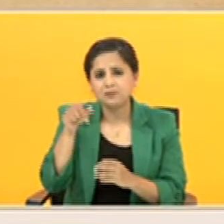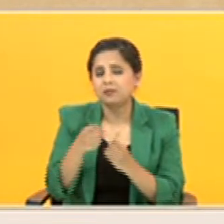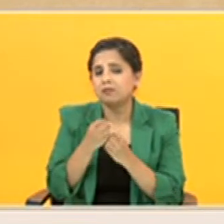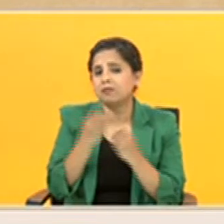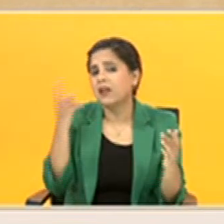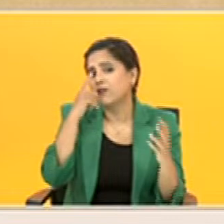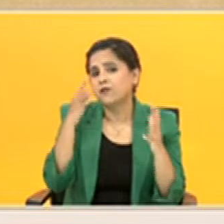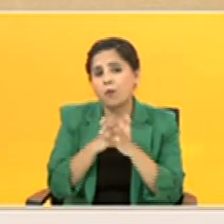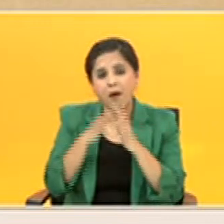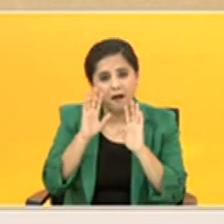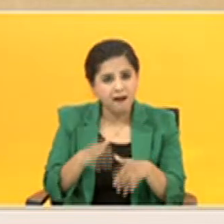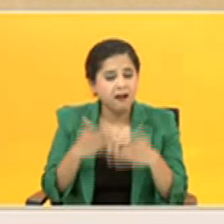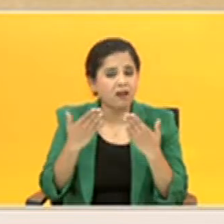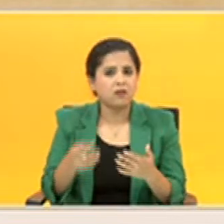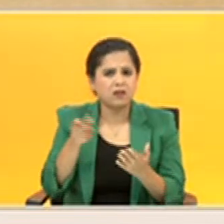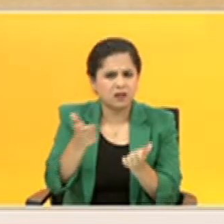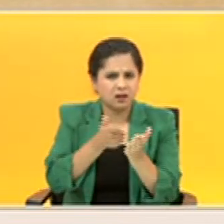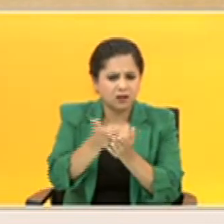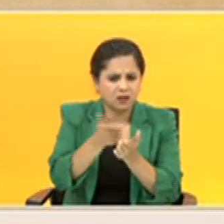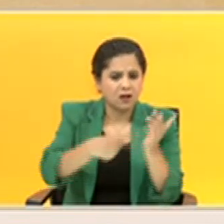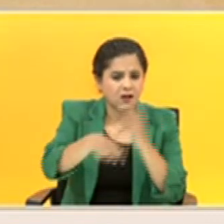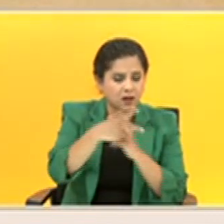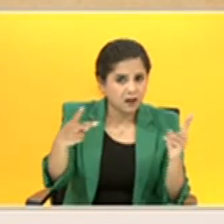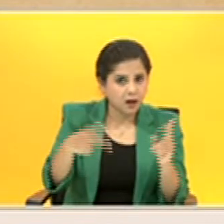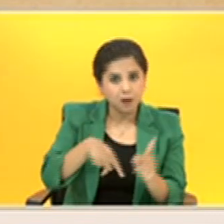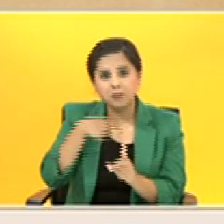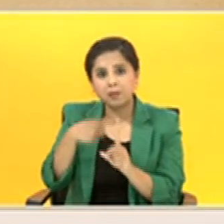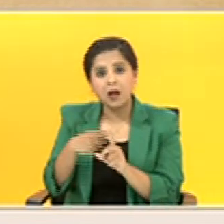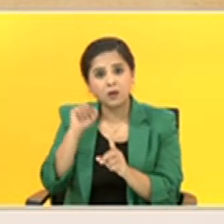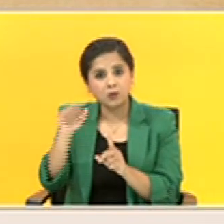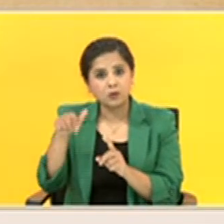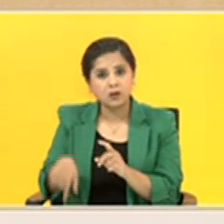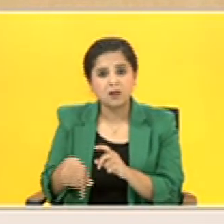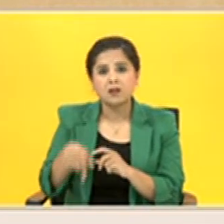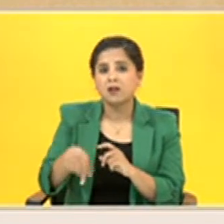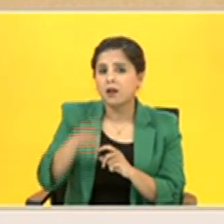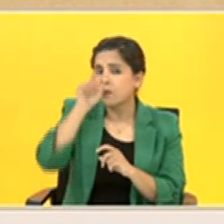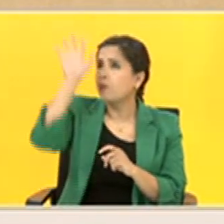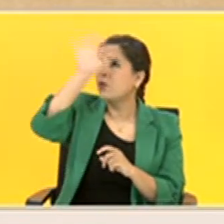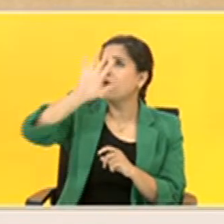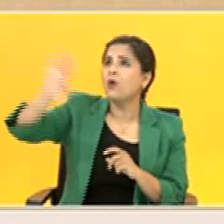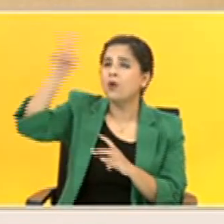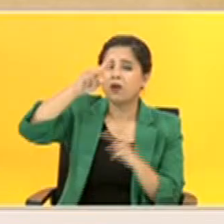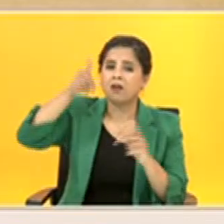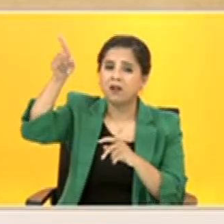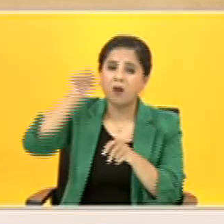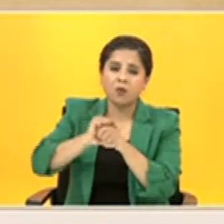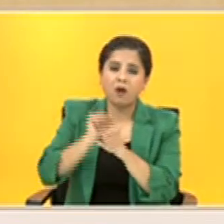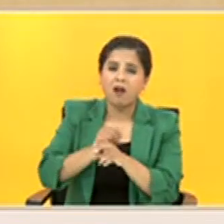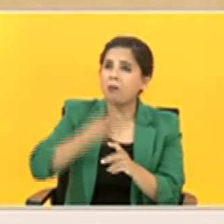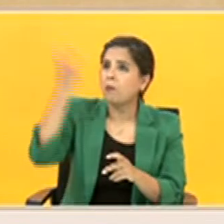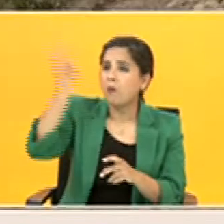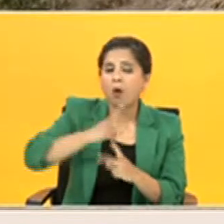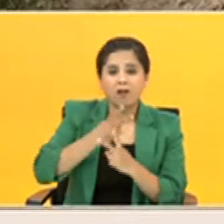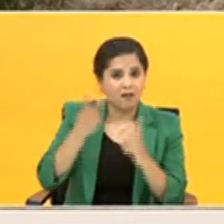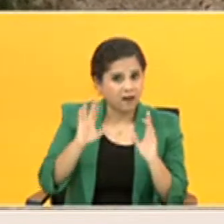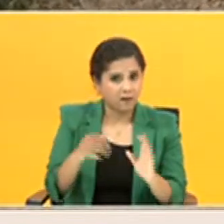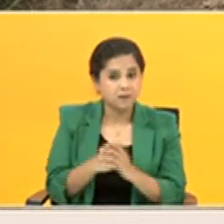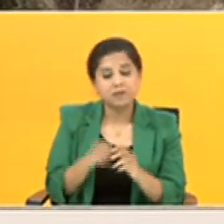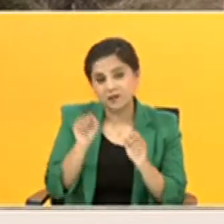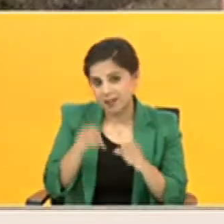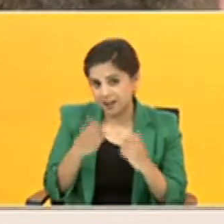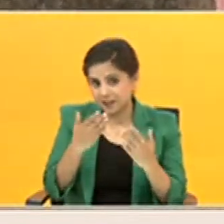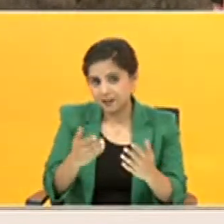महिलाएं हैं जो खेतों के साथ ही अब आसमान की ऊंचाइयों पर काम कर रही हैं। जी